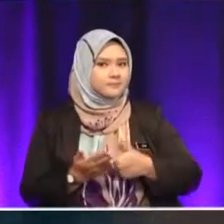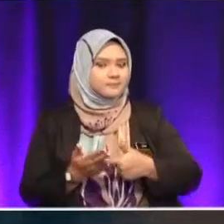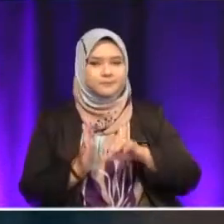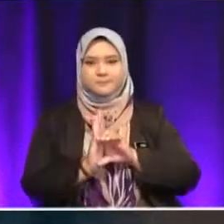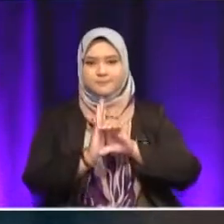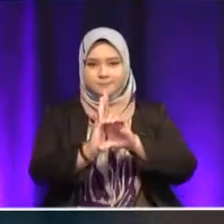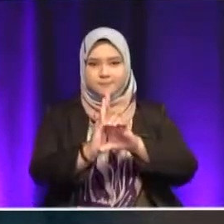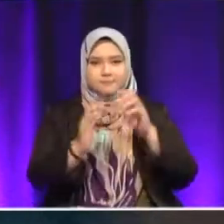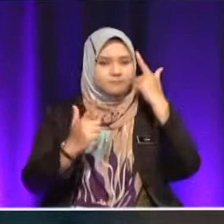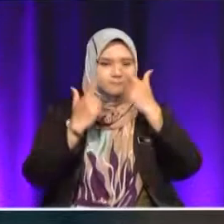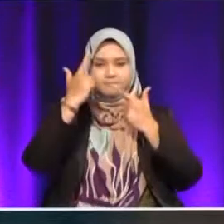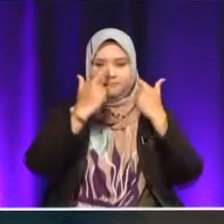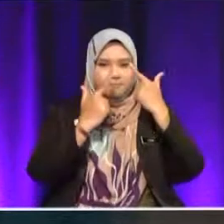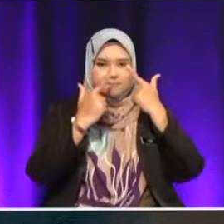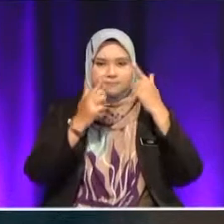Indonesia